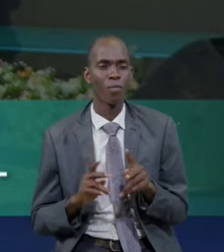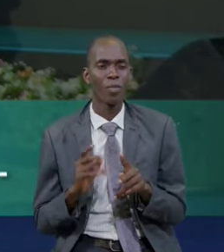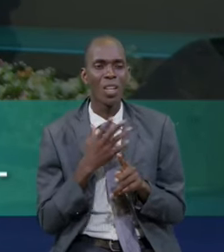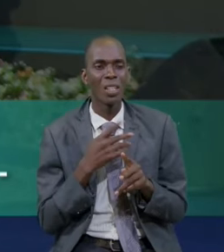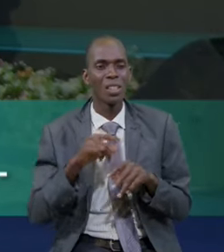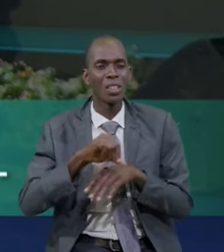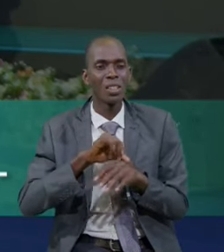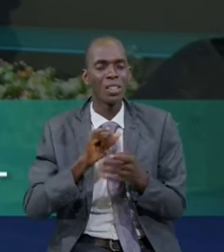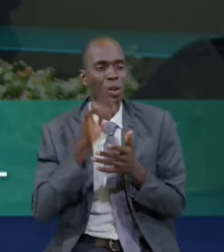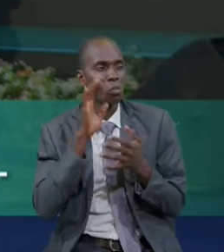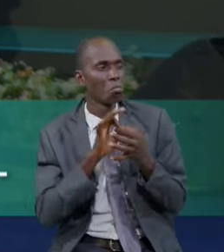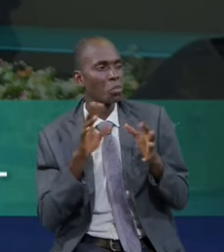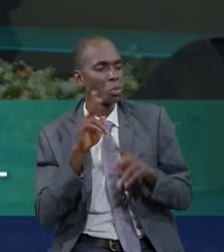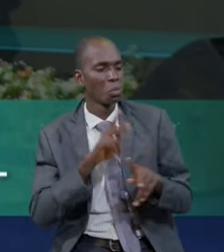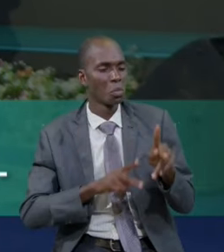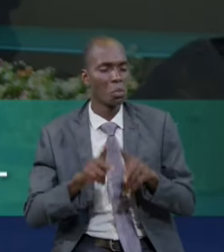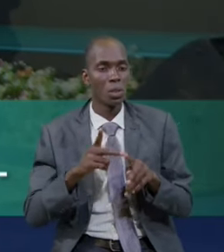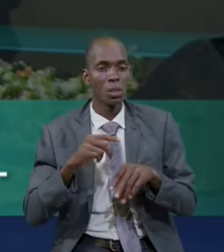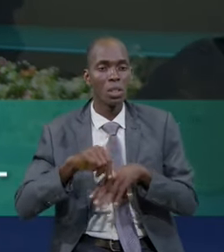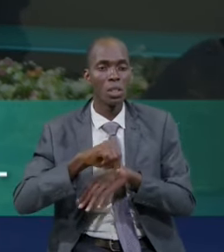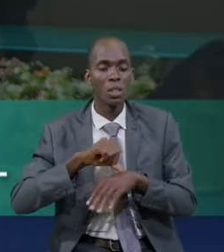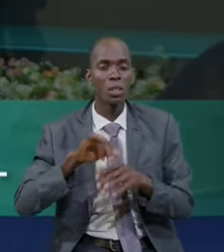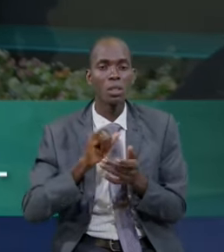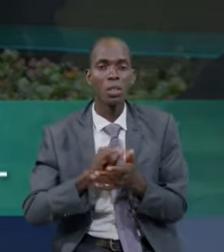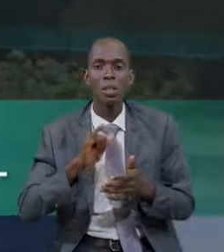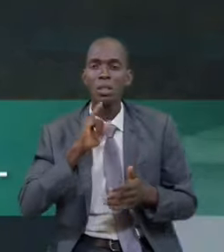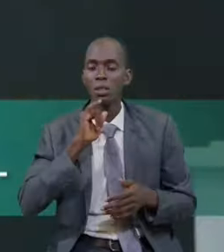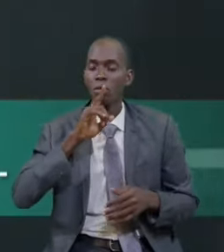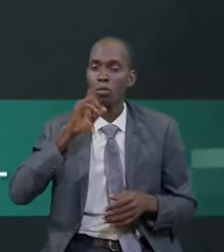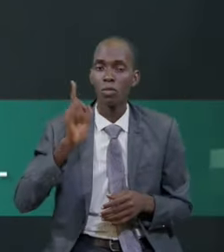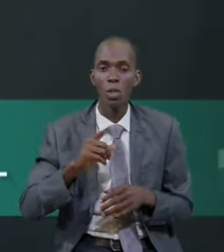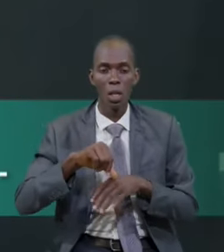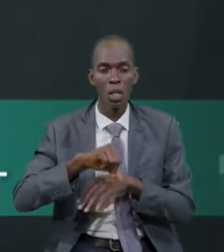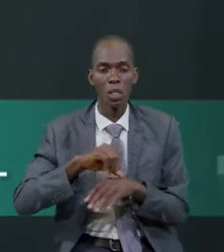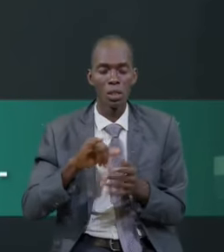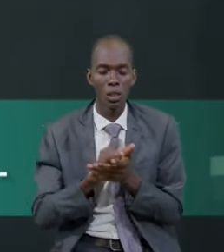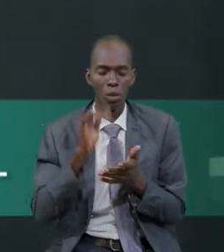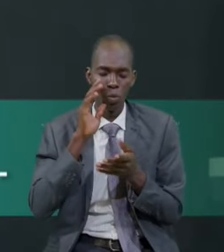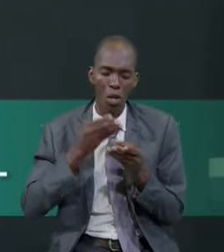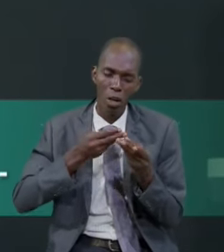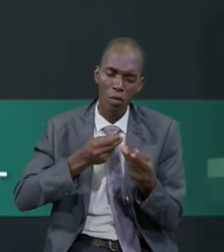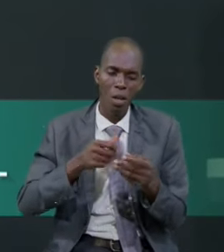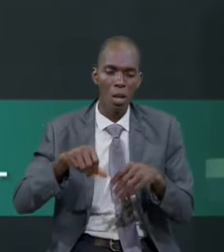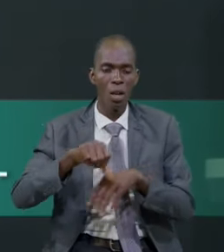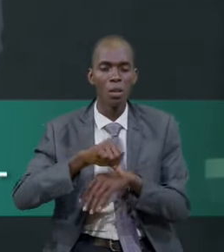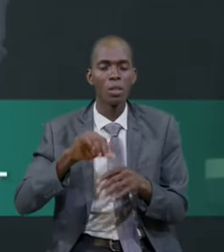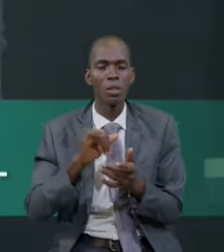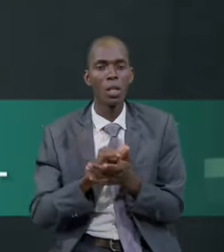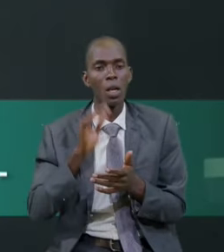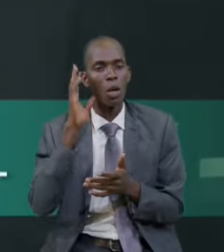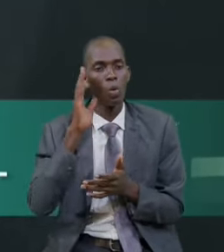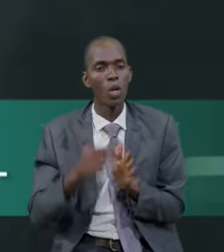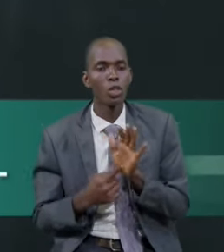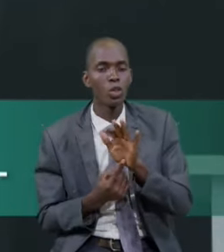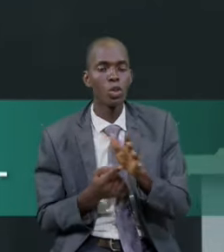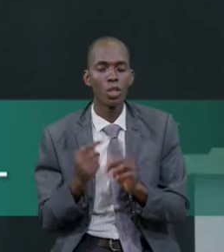gens, l'onction qui assure, garantit leur, qui va nourrir, qui va paître, l'onction qui montre aux gens que Dieu